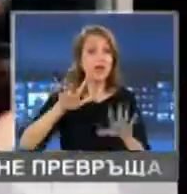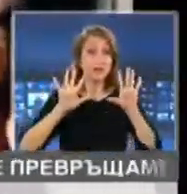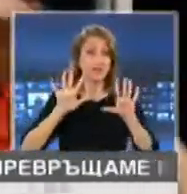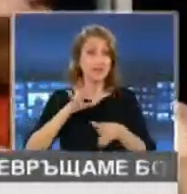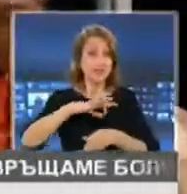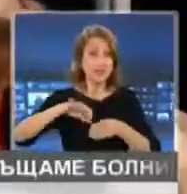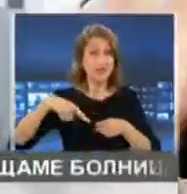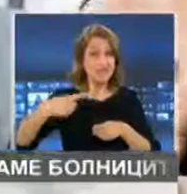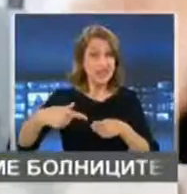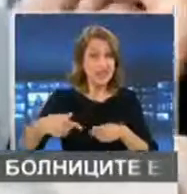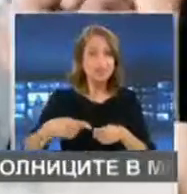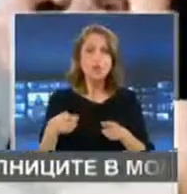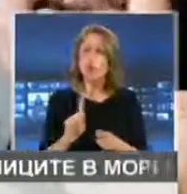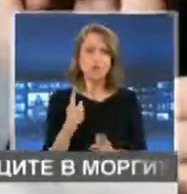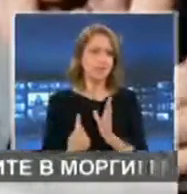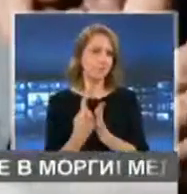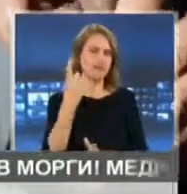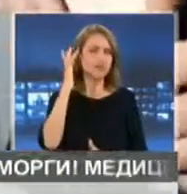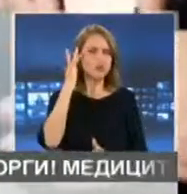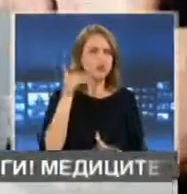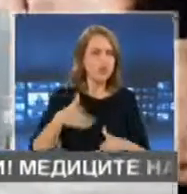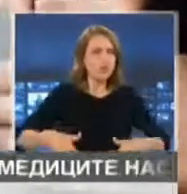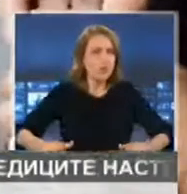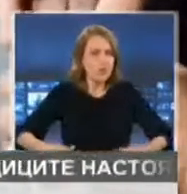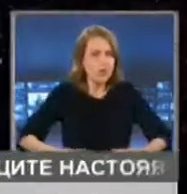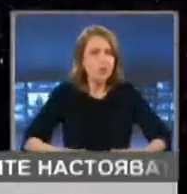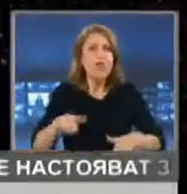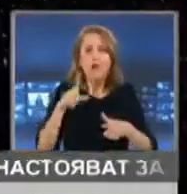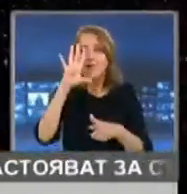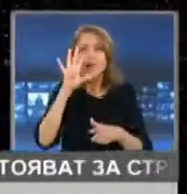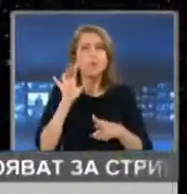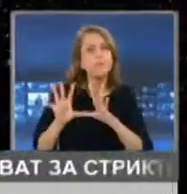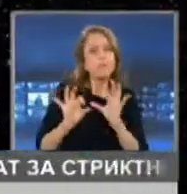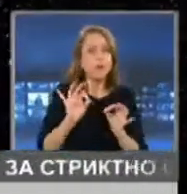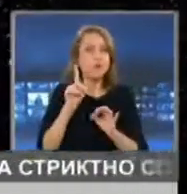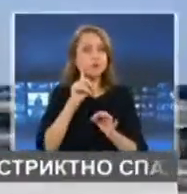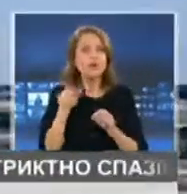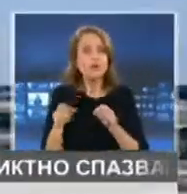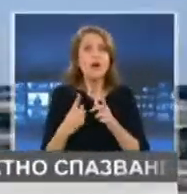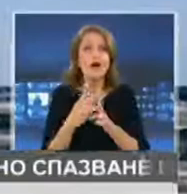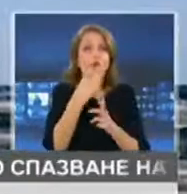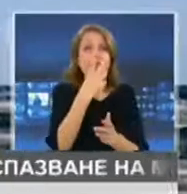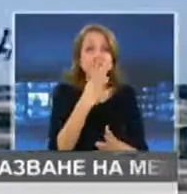И макар да не е първото животно в космоса, Хам е първият човекоподобен, който вижда синята планета.